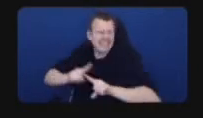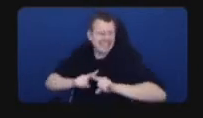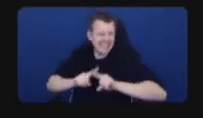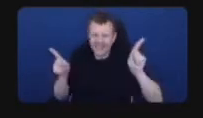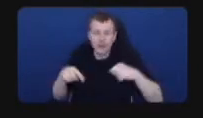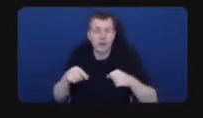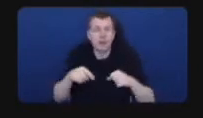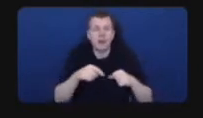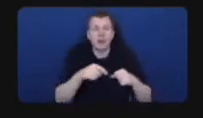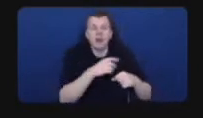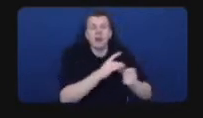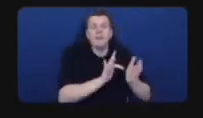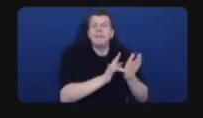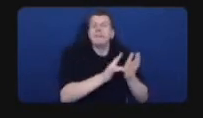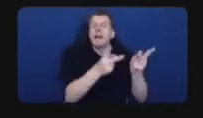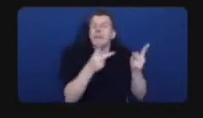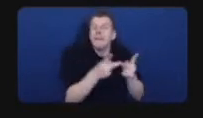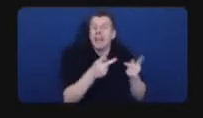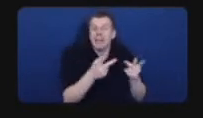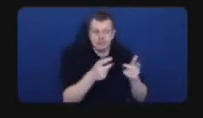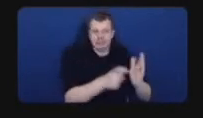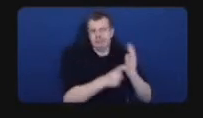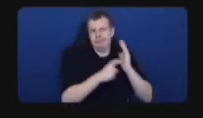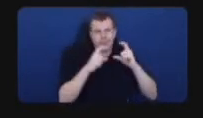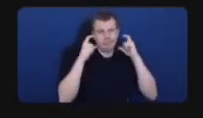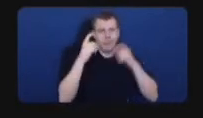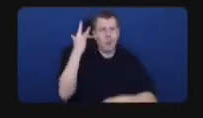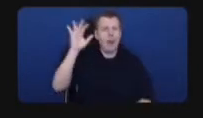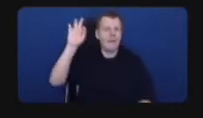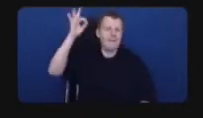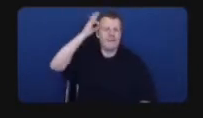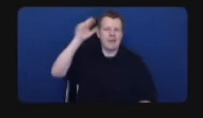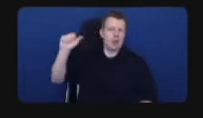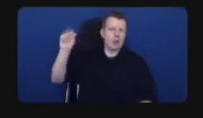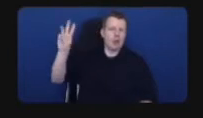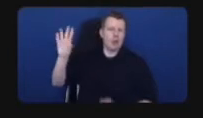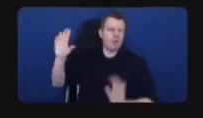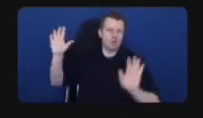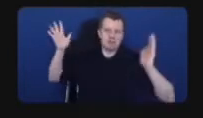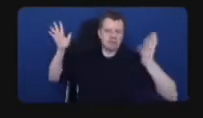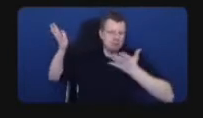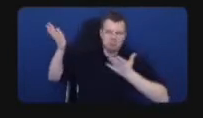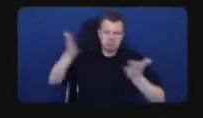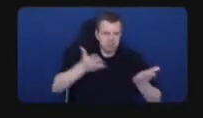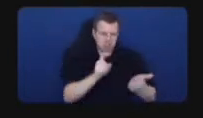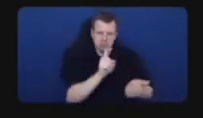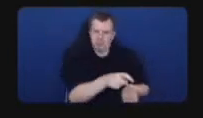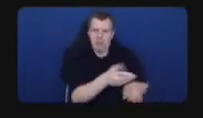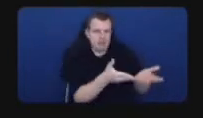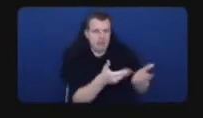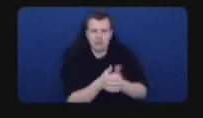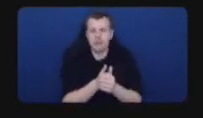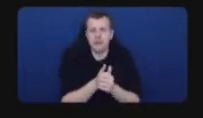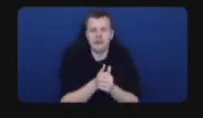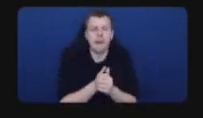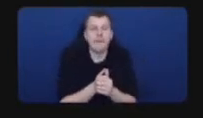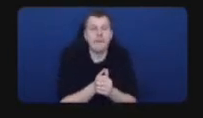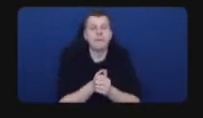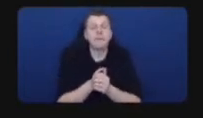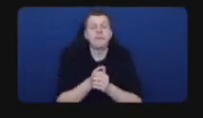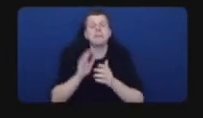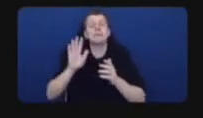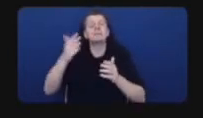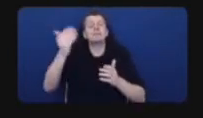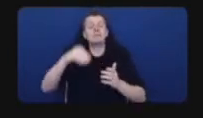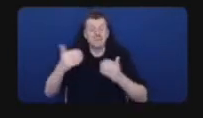医疗医护场所还有公共交通方面，在学校呢，他们也是可以用自己的方法来决定的。好，